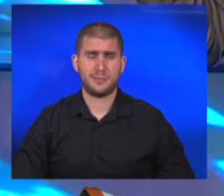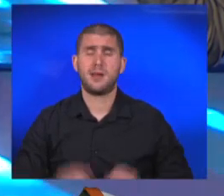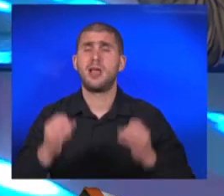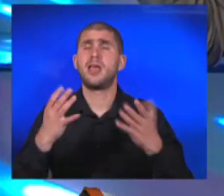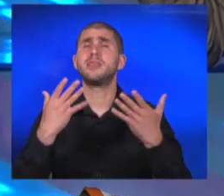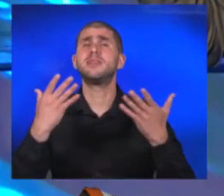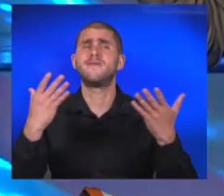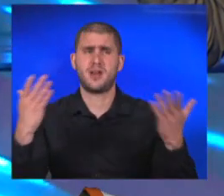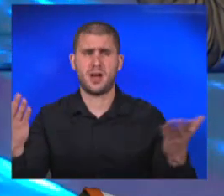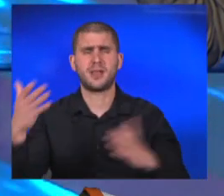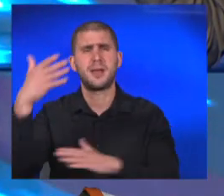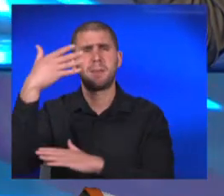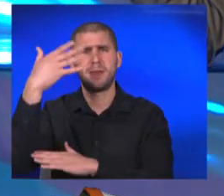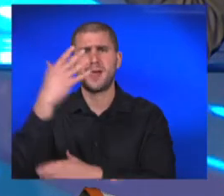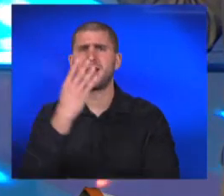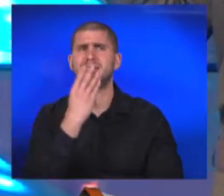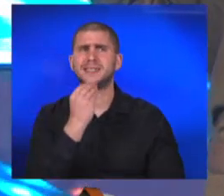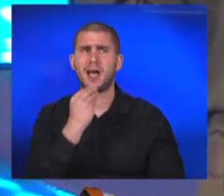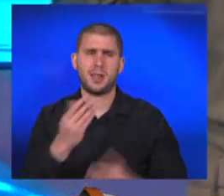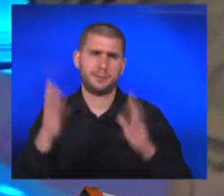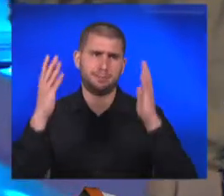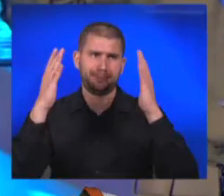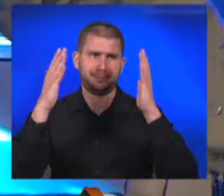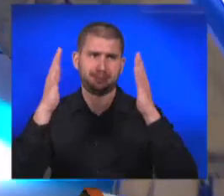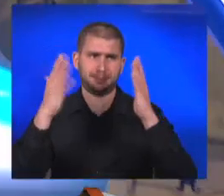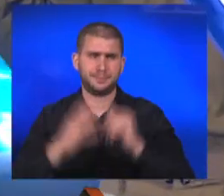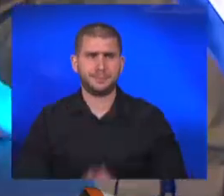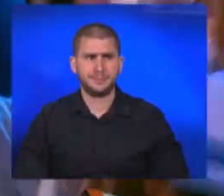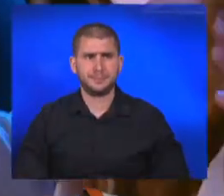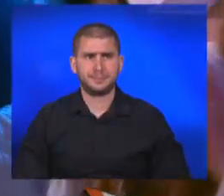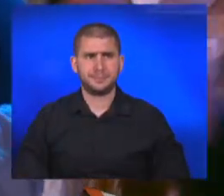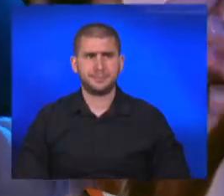לתפארת מדינת ישראל.